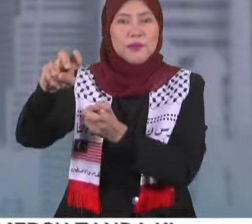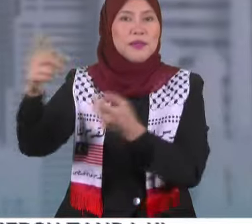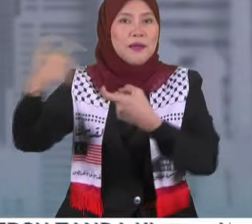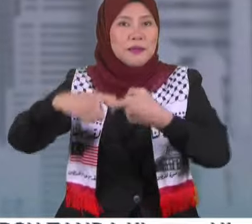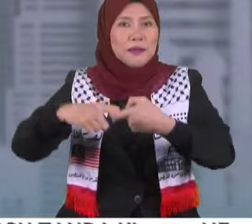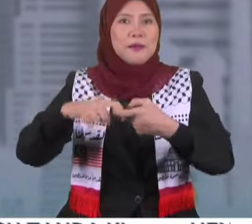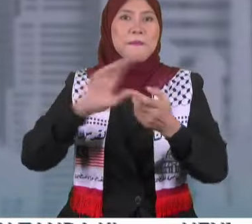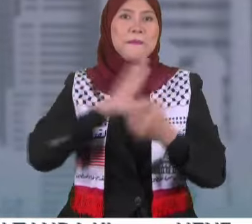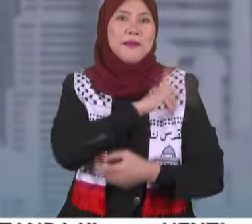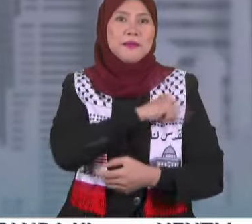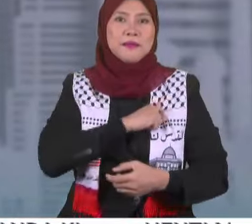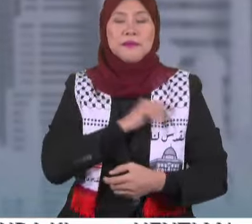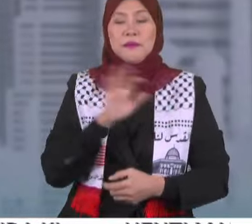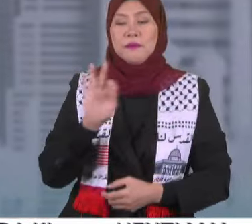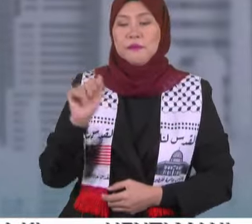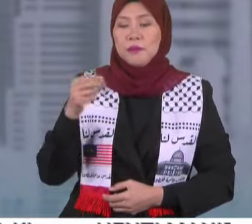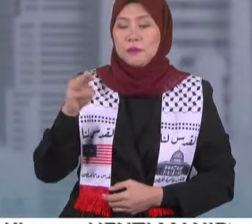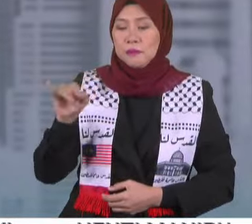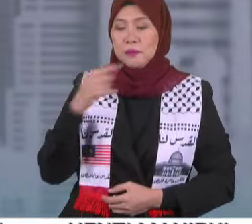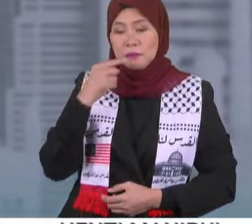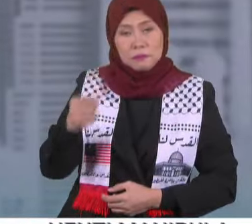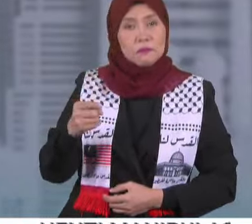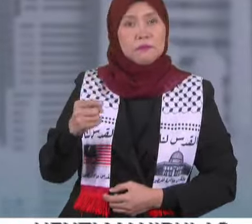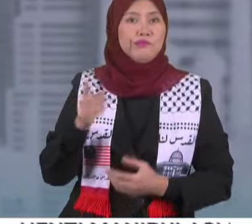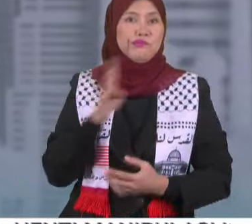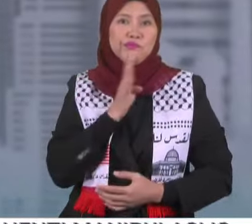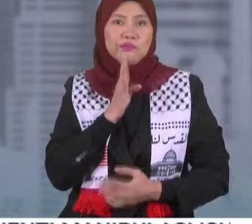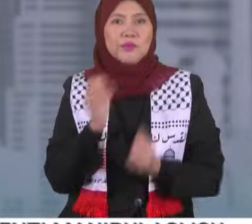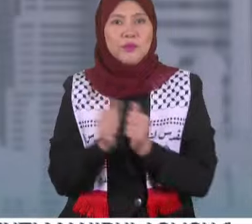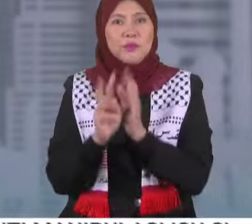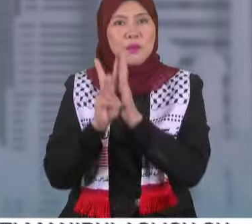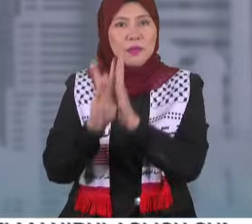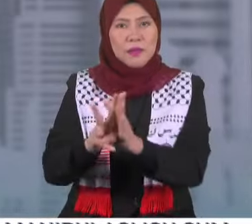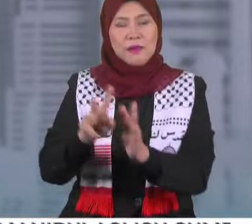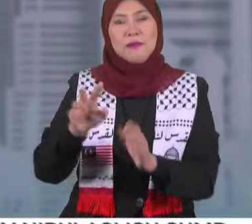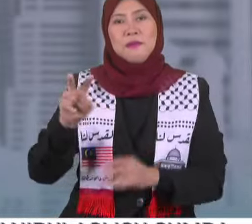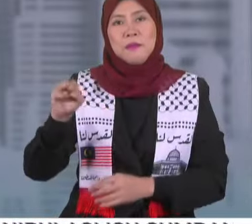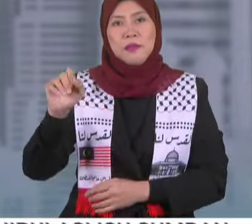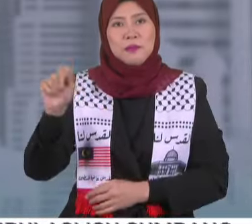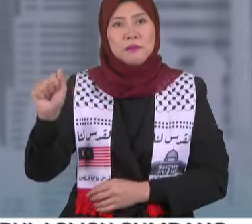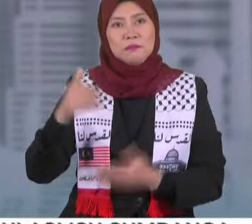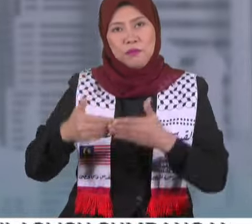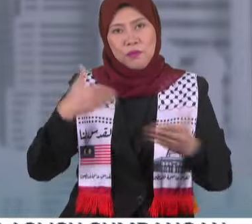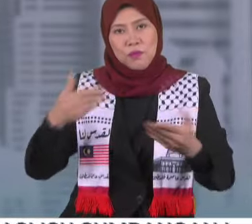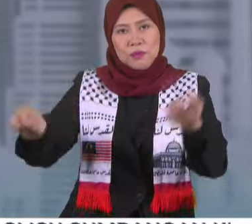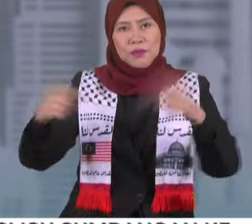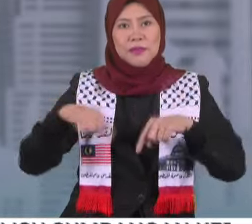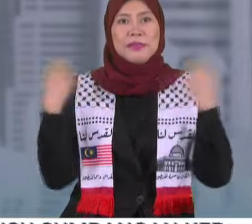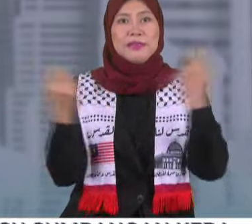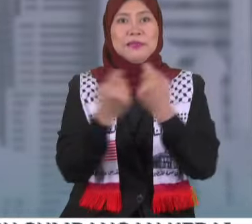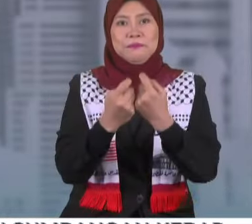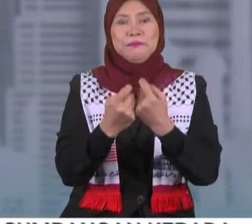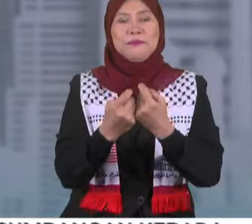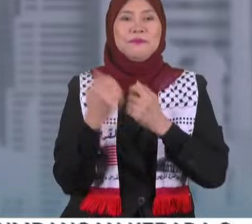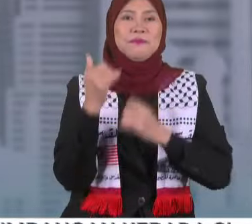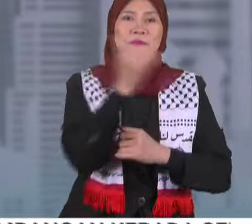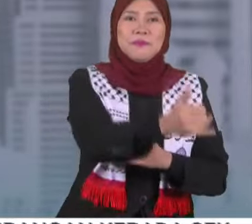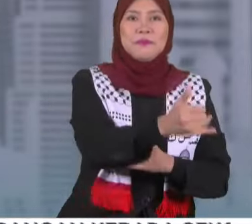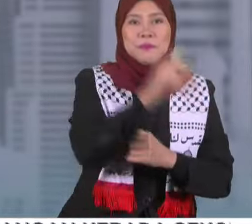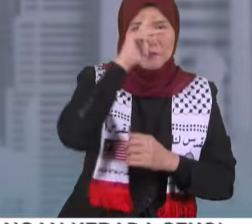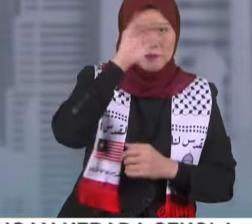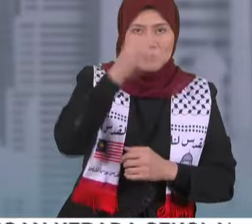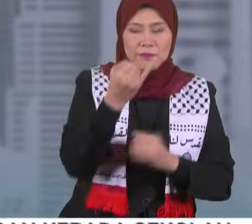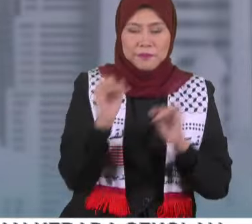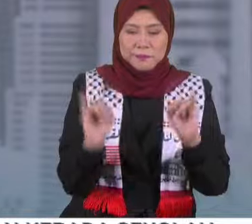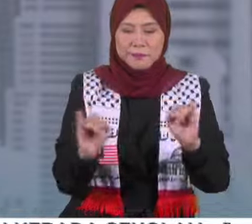Palestin. Fahmi memaklumkan jaminan diberi secara lisan oleh wakil platform itu sebelum kedatangan pasukan berkenaan ke